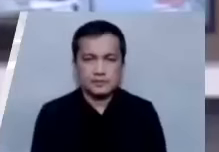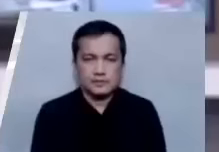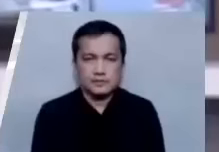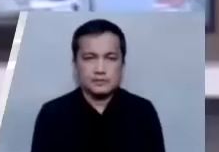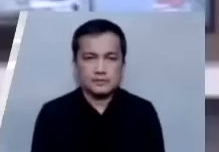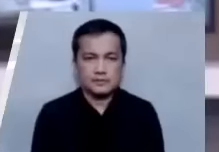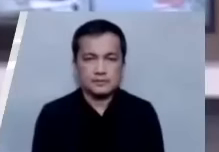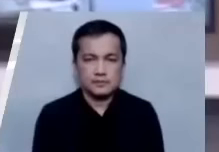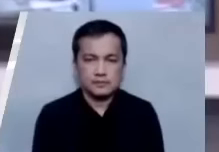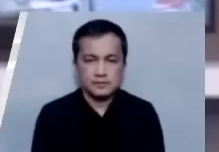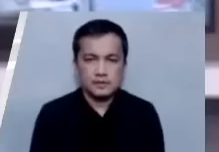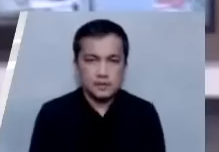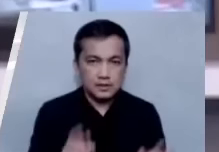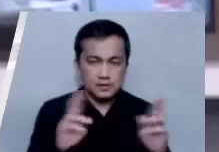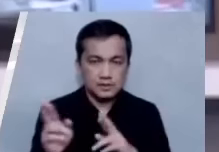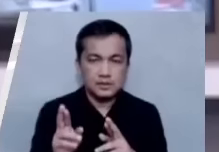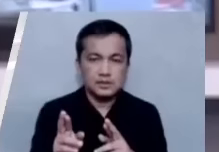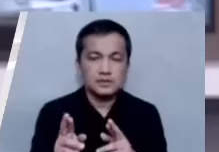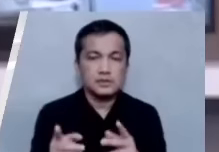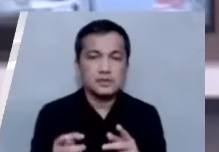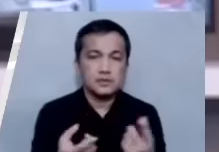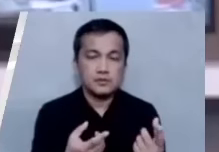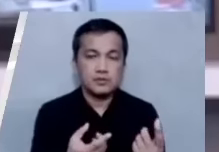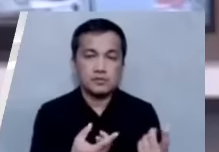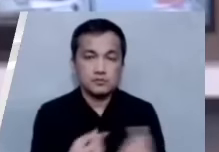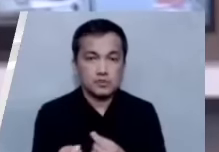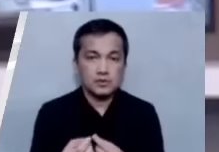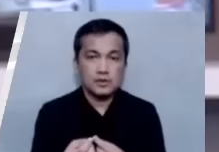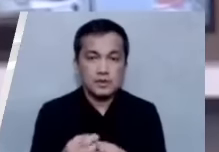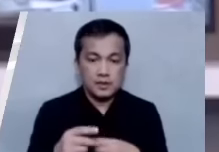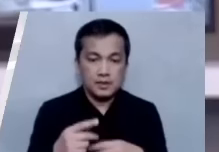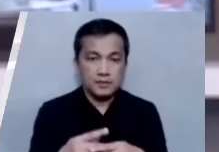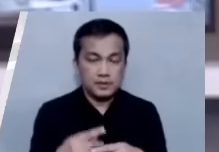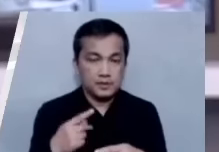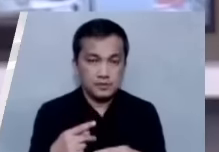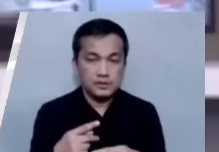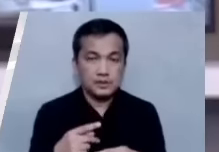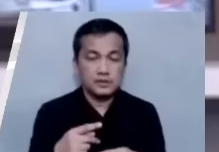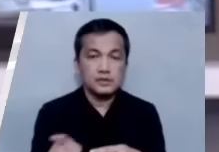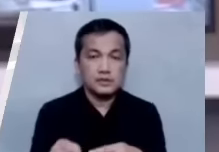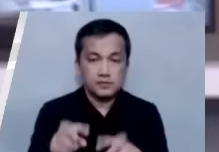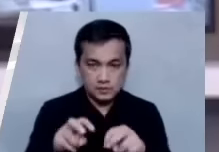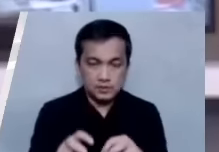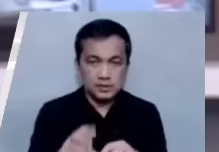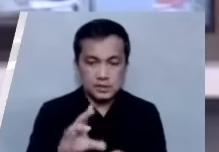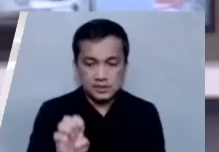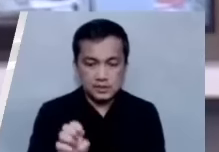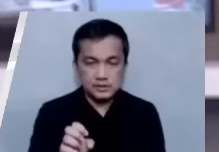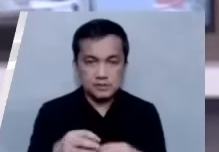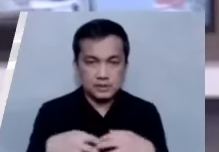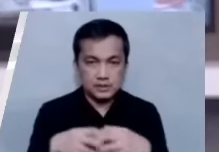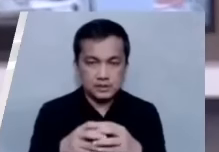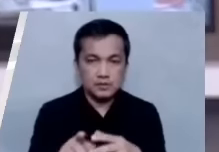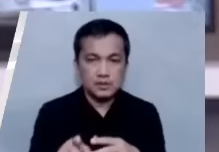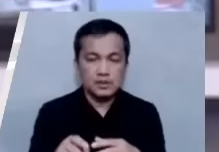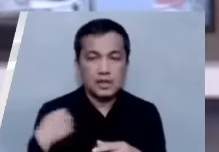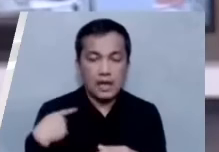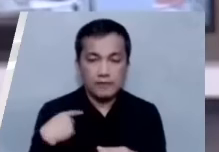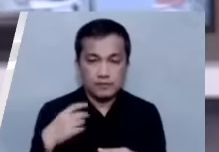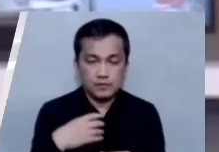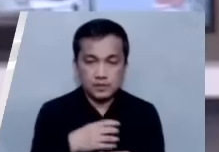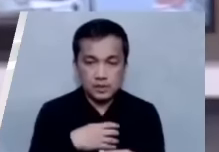Handa raw maglunsad ng preliminary investigation at case build-up ang Department of Justice sa mga naisiwalat sa pagdinig ng House Quadcom